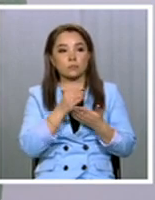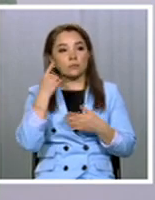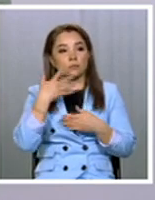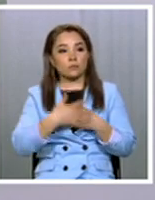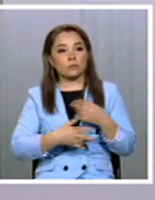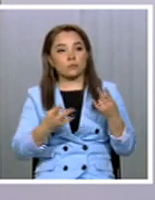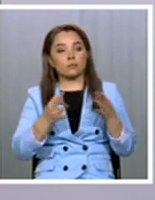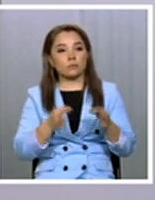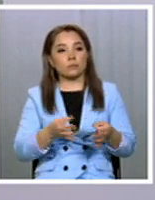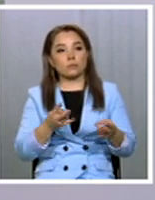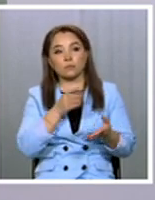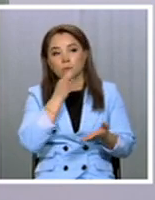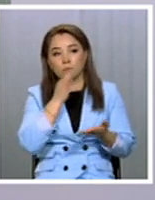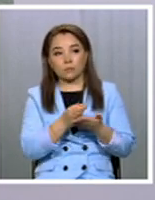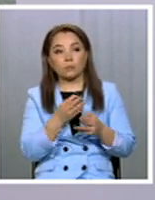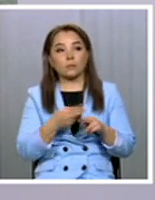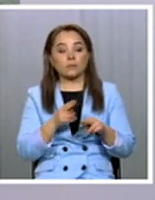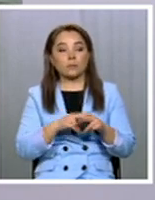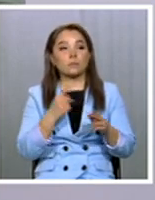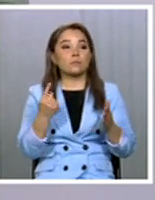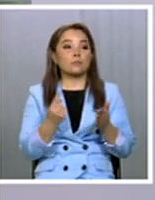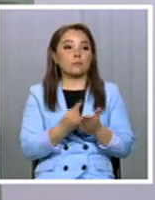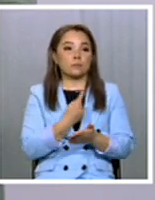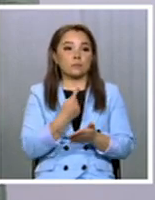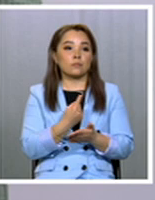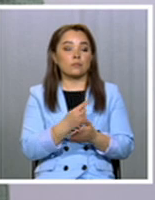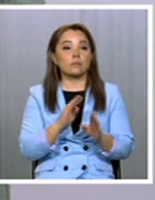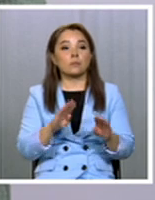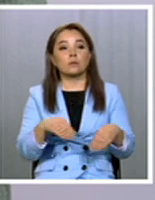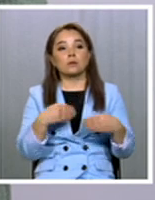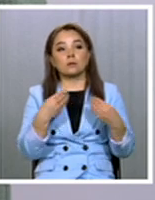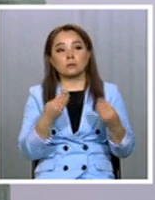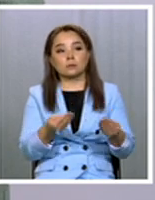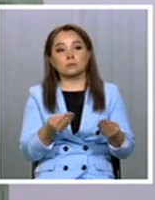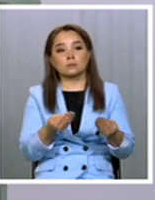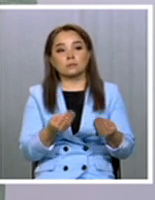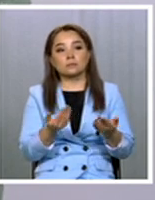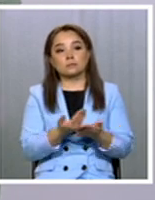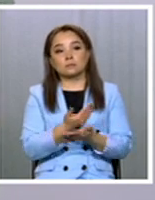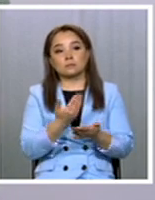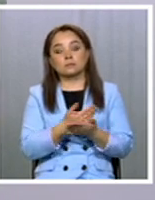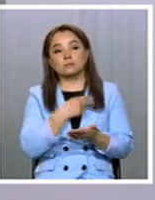алайық. Алғашқы берілген